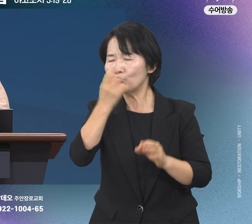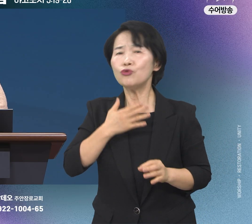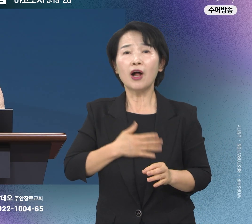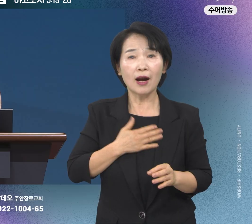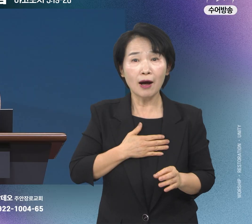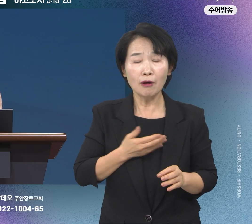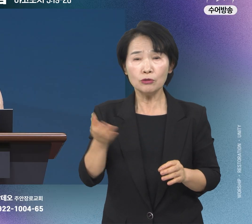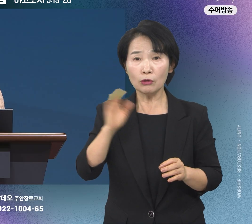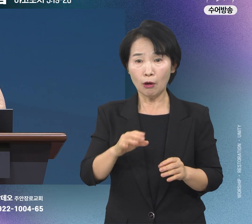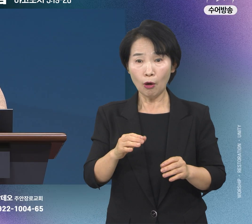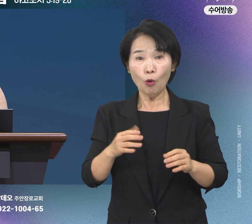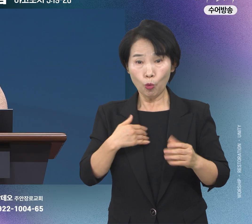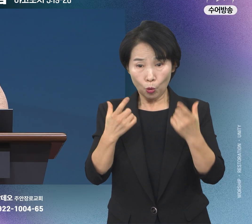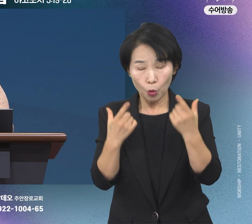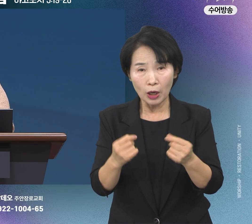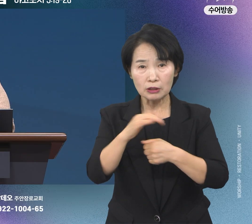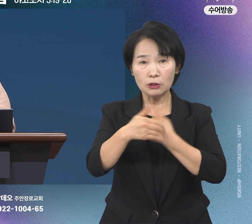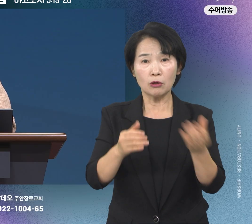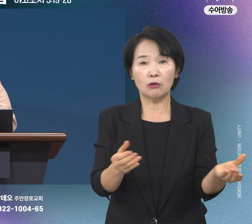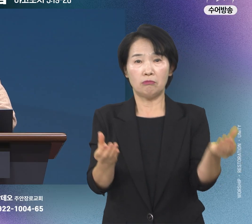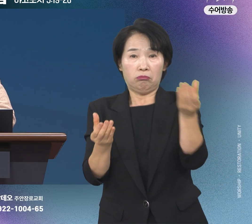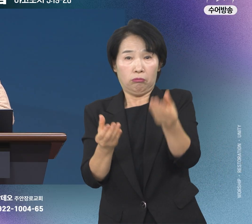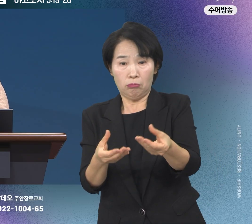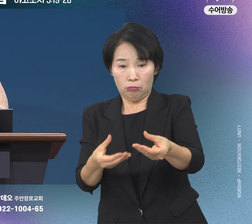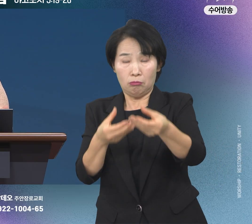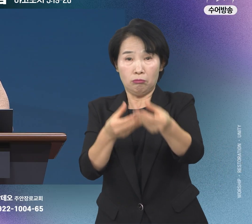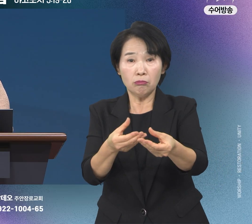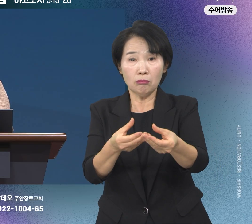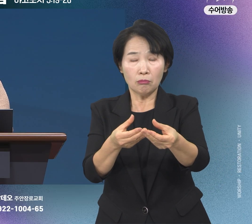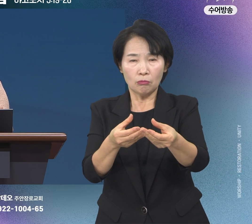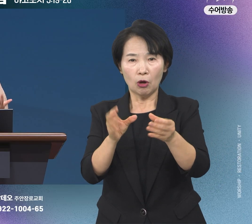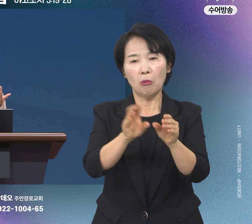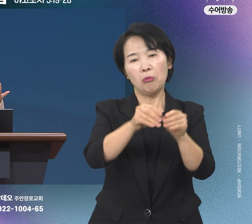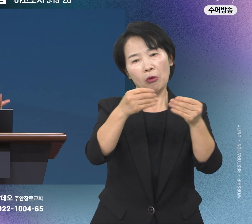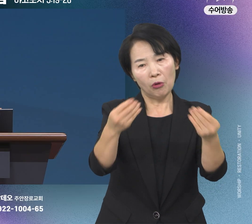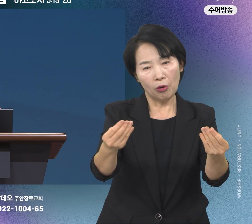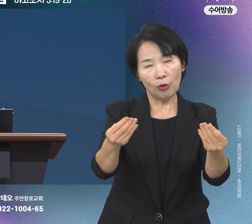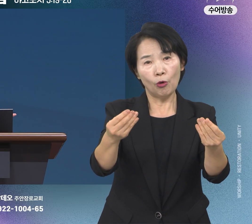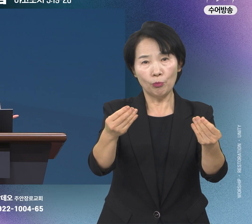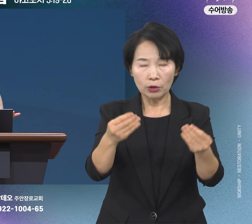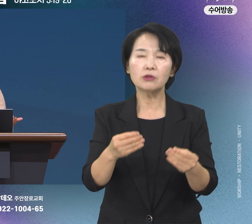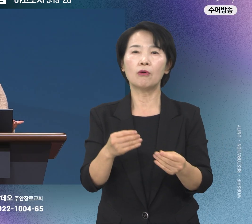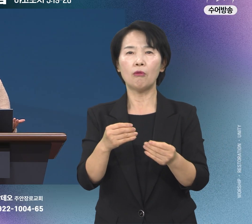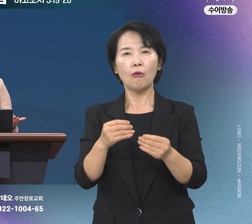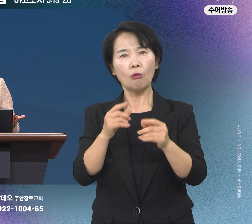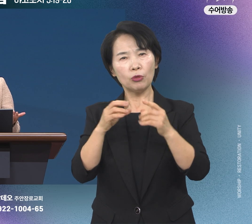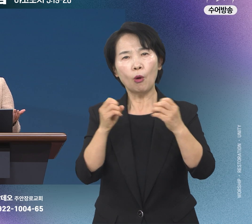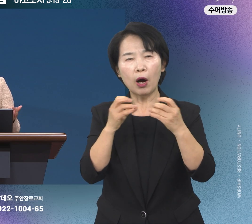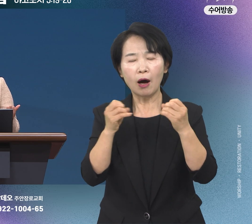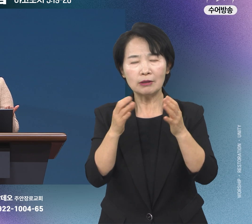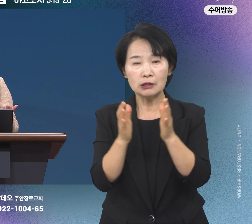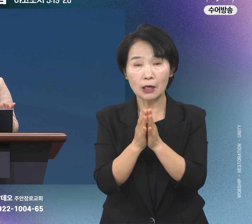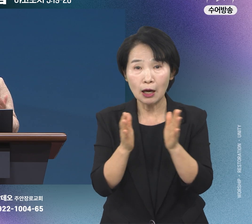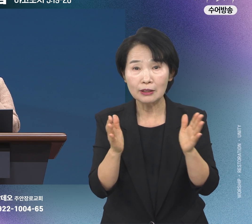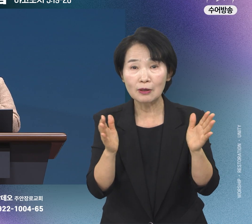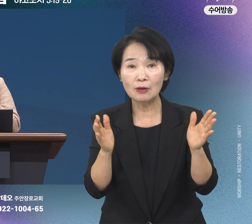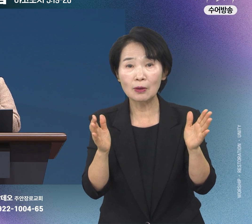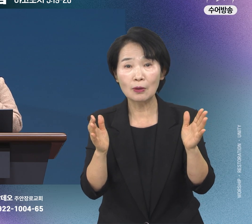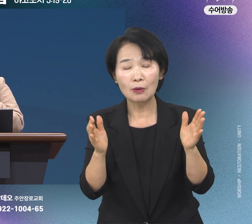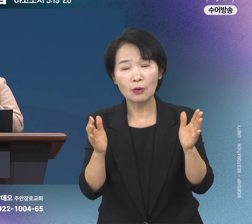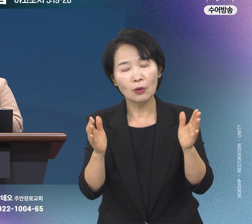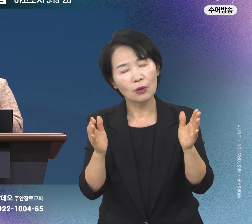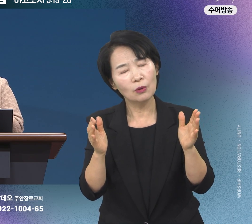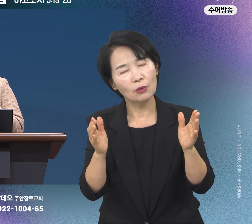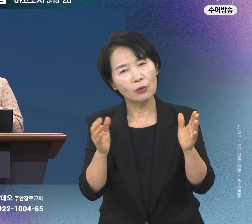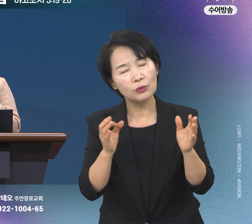하면서 제가 늘 읽던 그 성경책을 가지고 한번 펴보면서 이야기를 하자고 하는 것입니다. 저는 그때부터